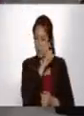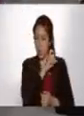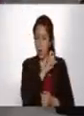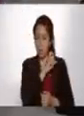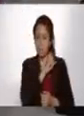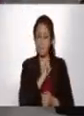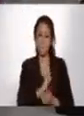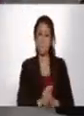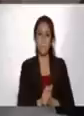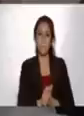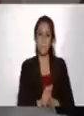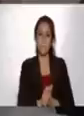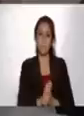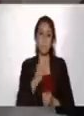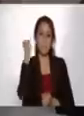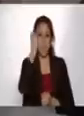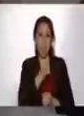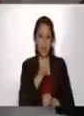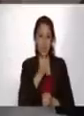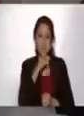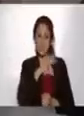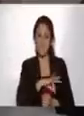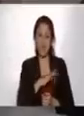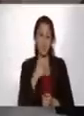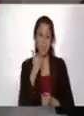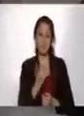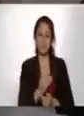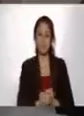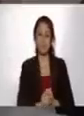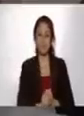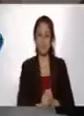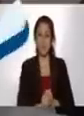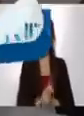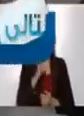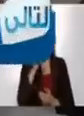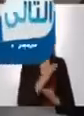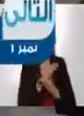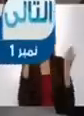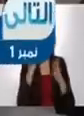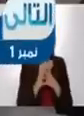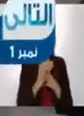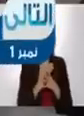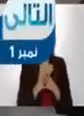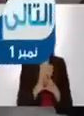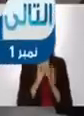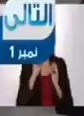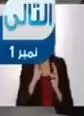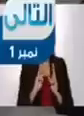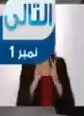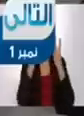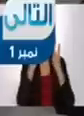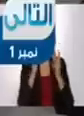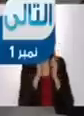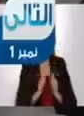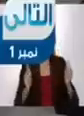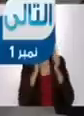التلفزيون، وأن جريمة لا تفيد، وأن احنا بنقدم هذه الفقرة حتى نؤكد أن إذا كان هناك متغيرات قد طرأت على المجتمع المصري